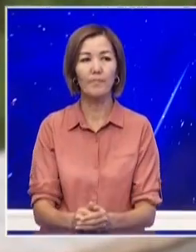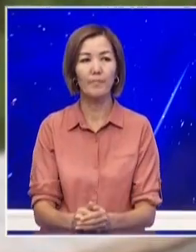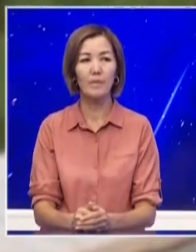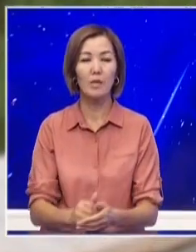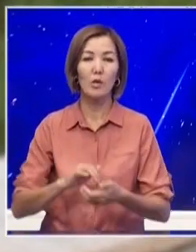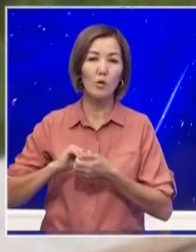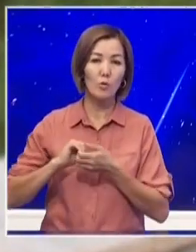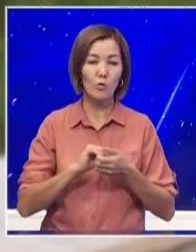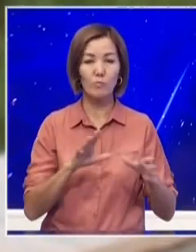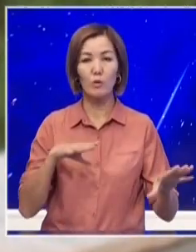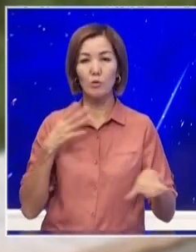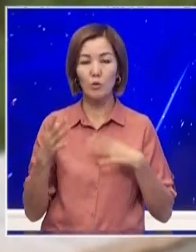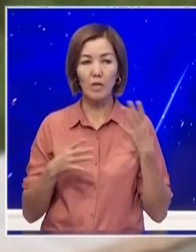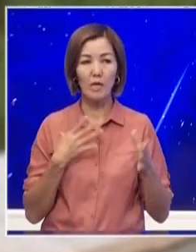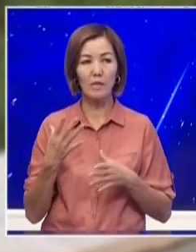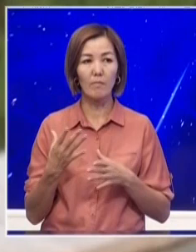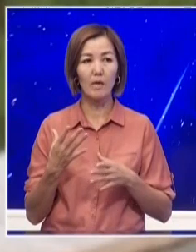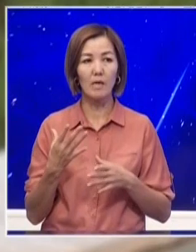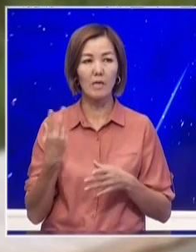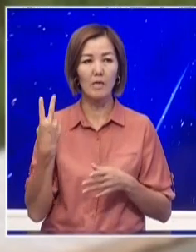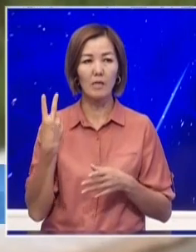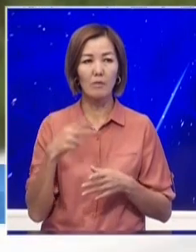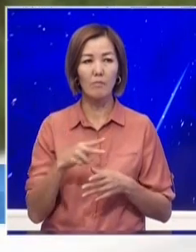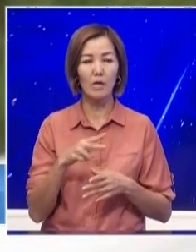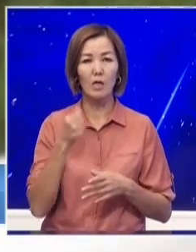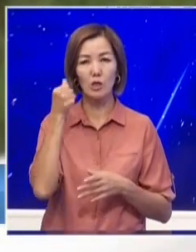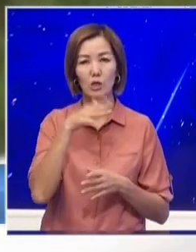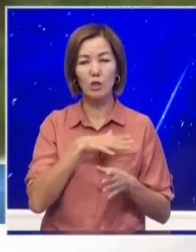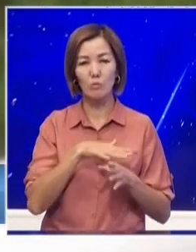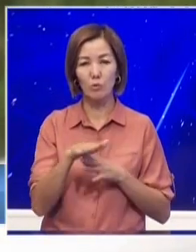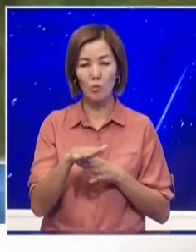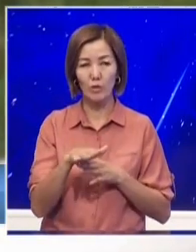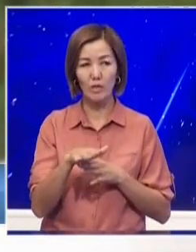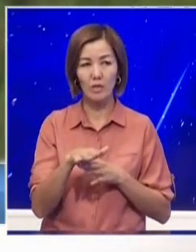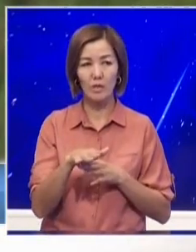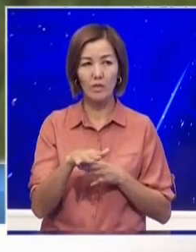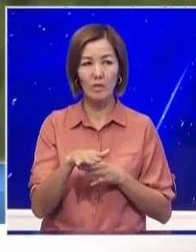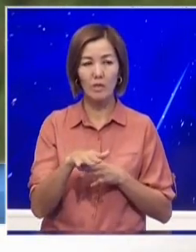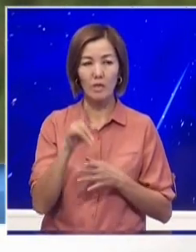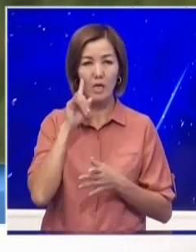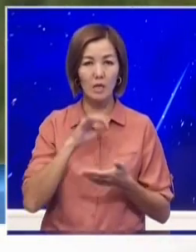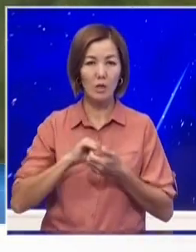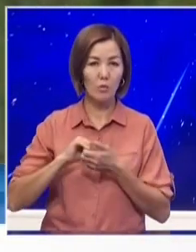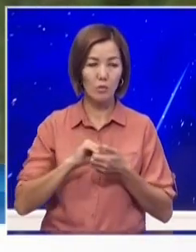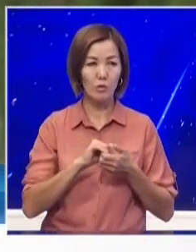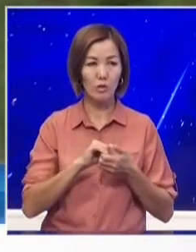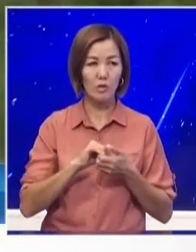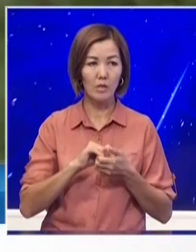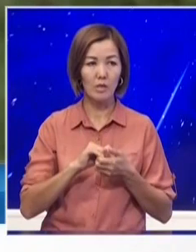Күреспен айланысқанына мінекей 20 жылдай болды. Оның ішінде жаңа қазақ күресінен